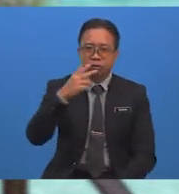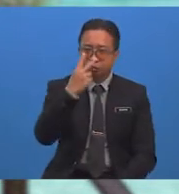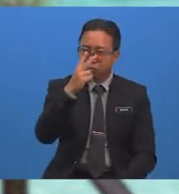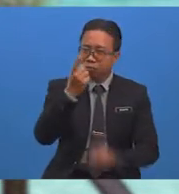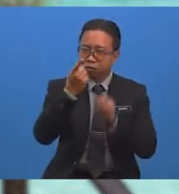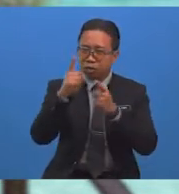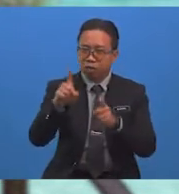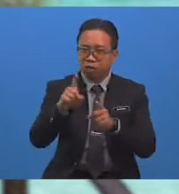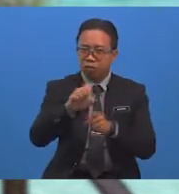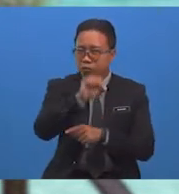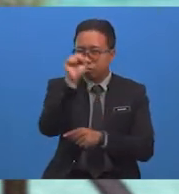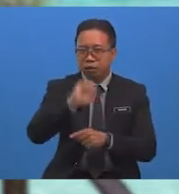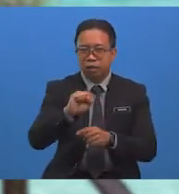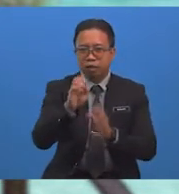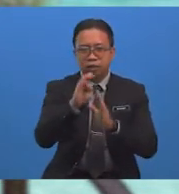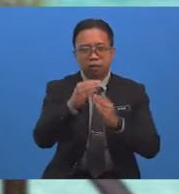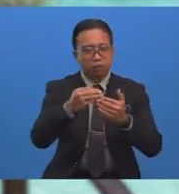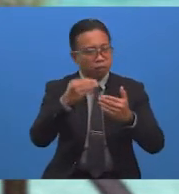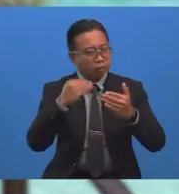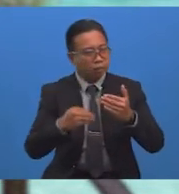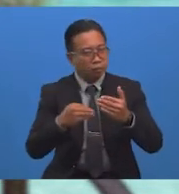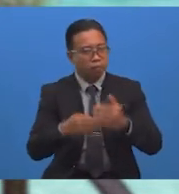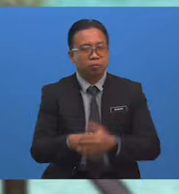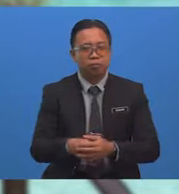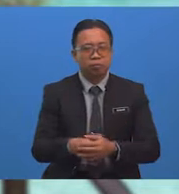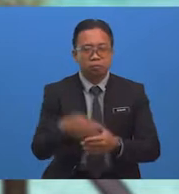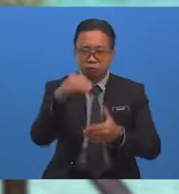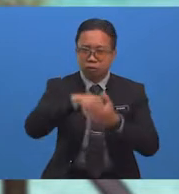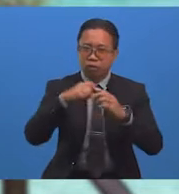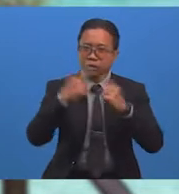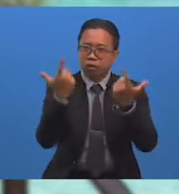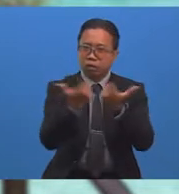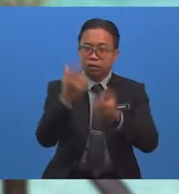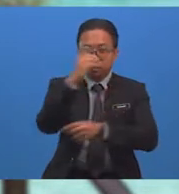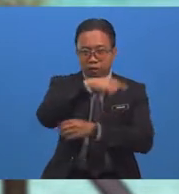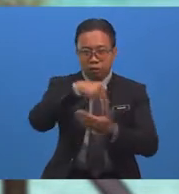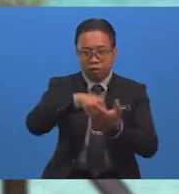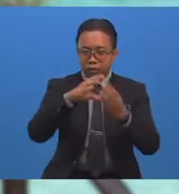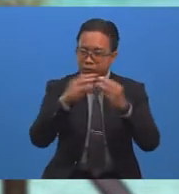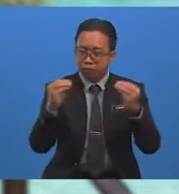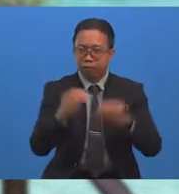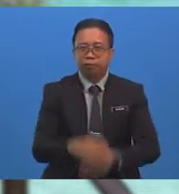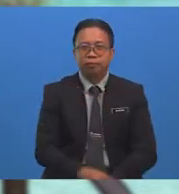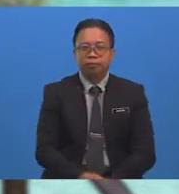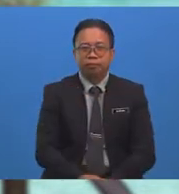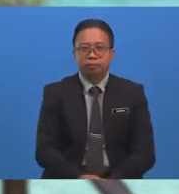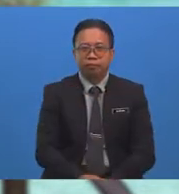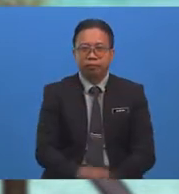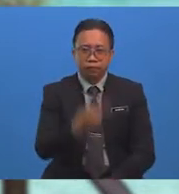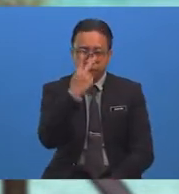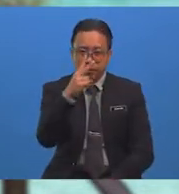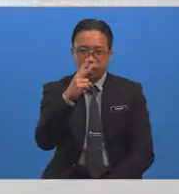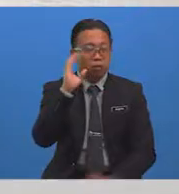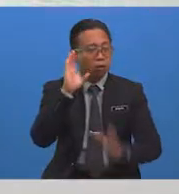menjawab beberapa soalan sebelum mengakhiri Club pada hari ini Jok solar berdasarkan